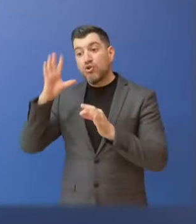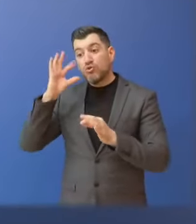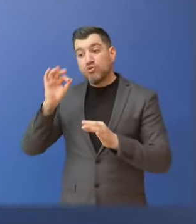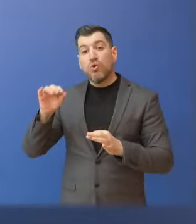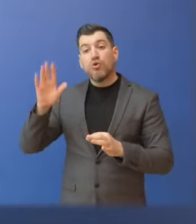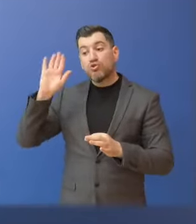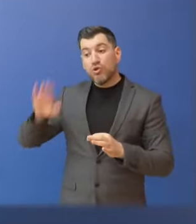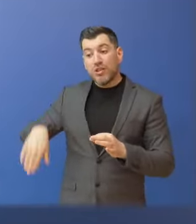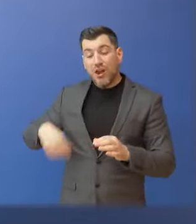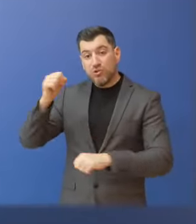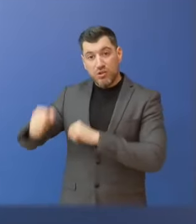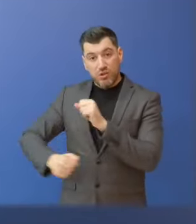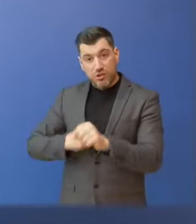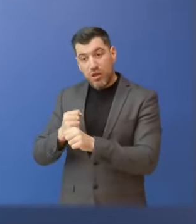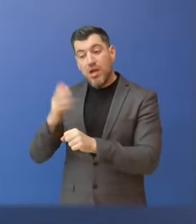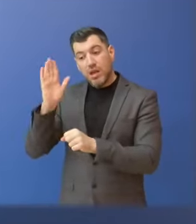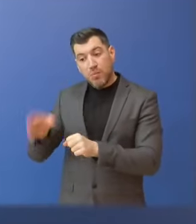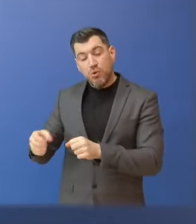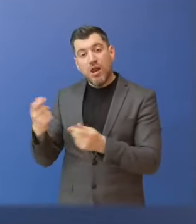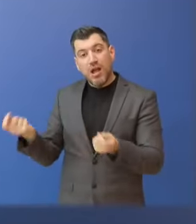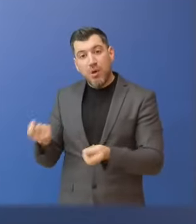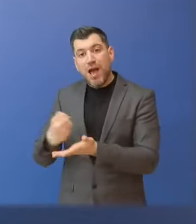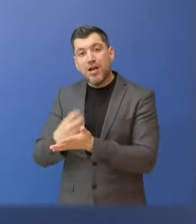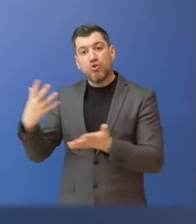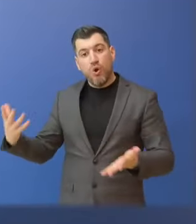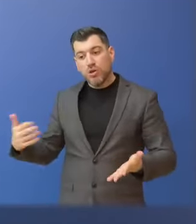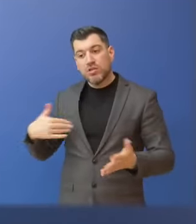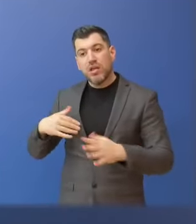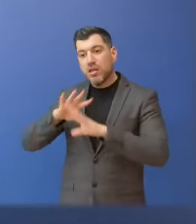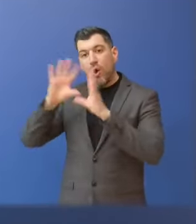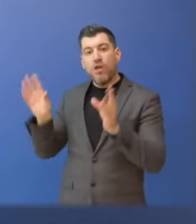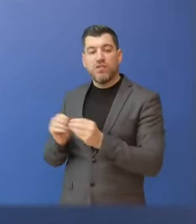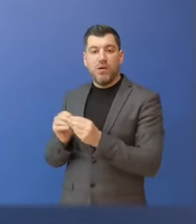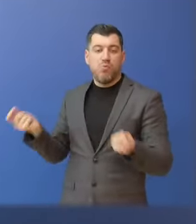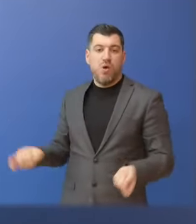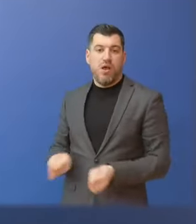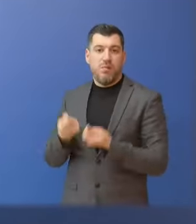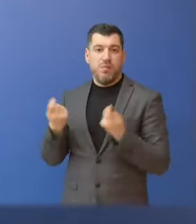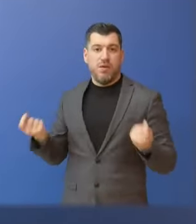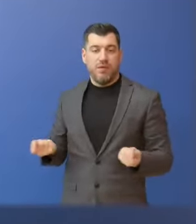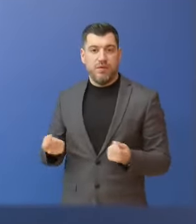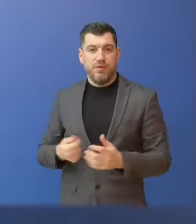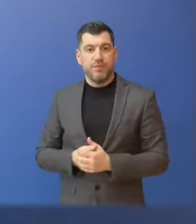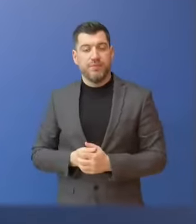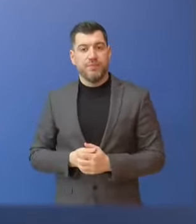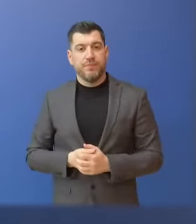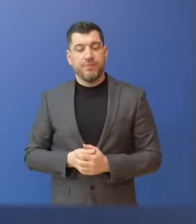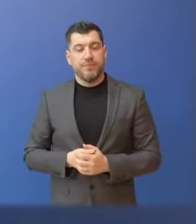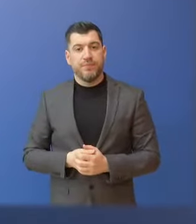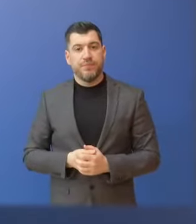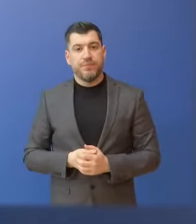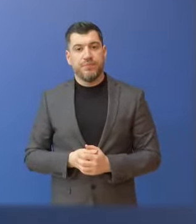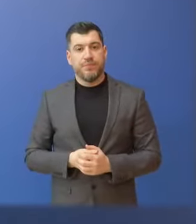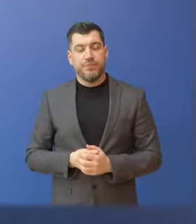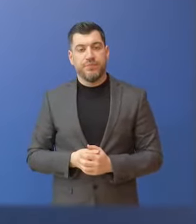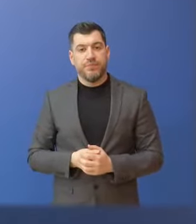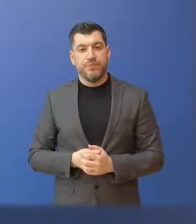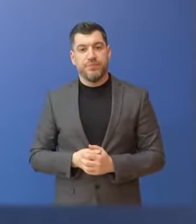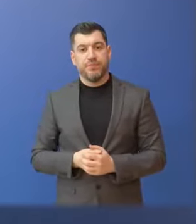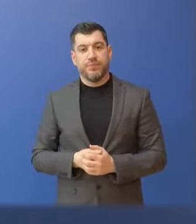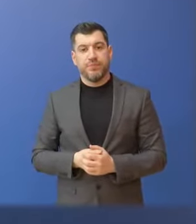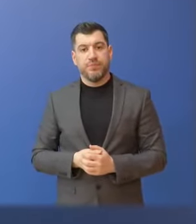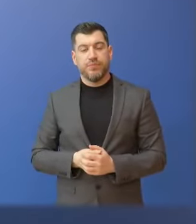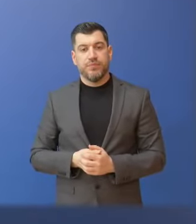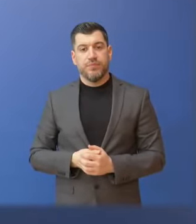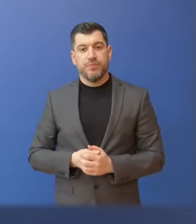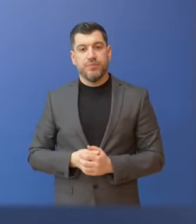έτους τα πεπραγμένα μας έχουμε πλέον θεσπίσει νομοθετήσει τον εσωτερικό έλεγχο σε όλα τα επίπεδα της δημόσιας διοίκησης κάτι το οποίο